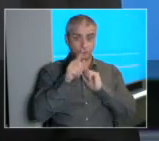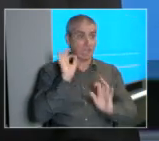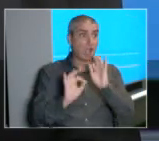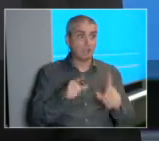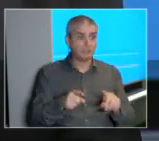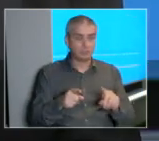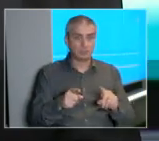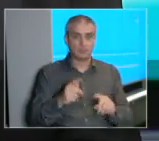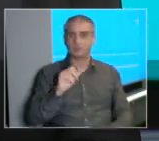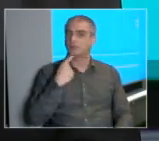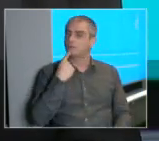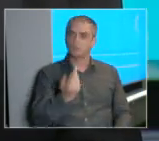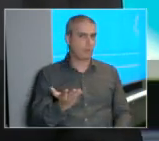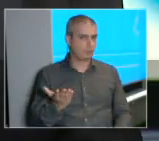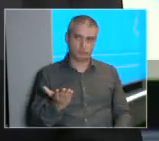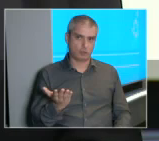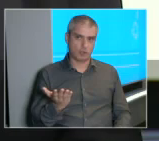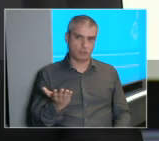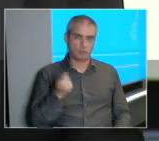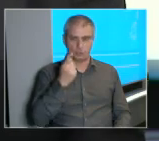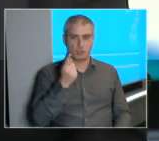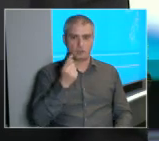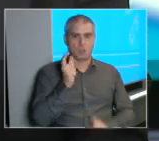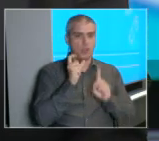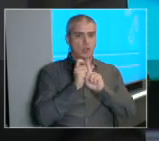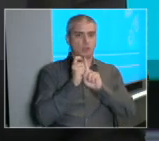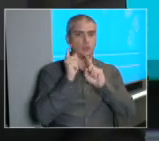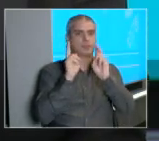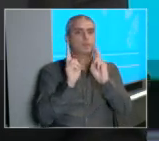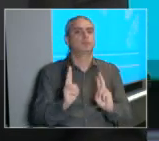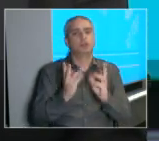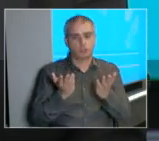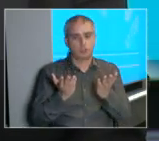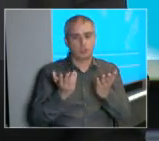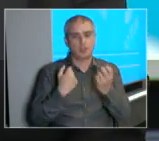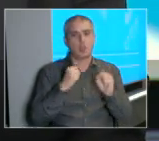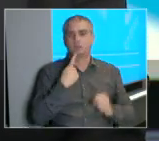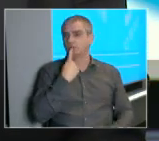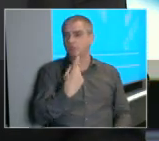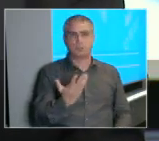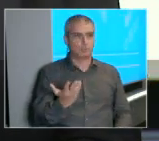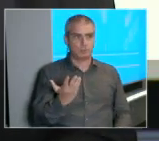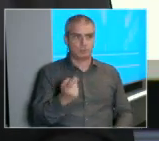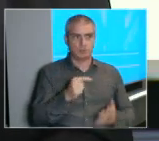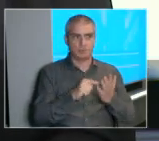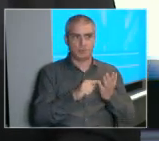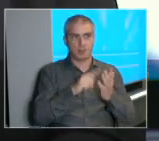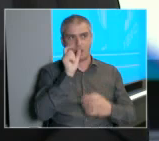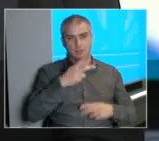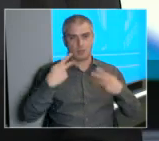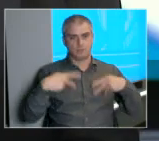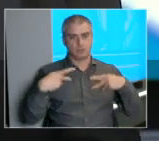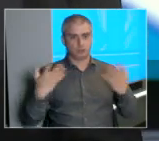הסתה, פירושו של דבר שאתה חוסם, אתה משתק את חופש הדיבור. משום שאדם